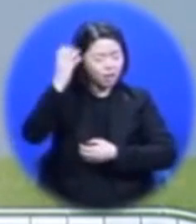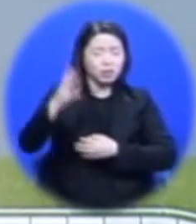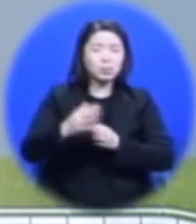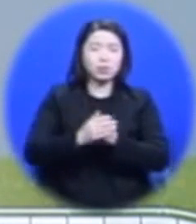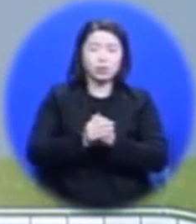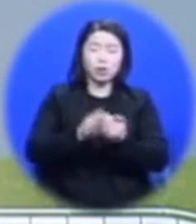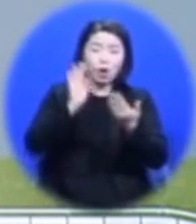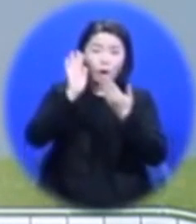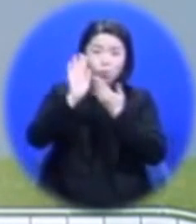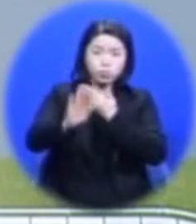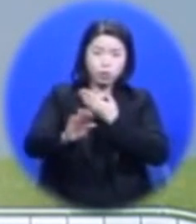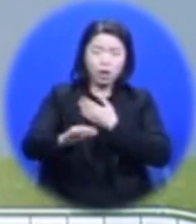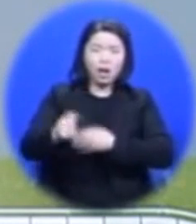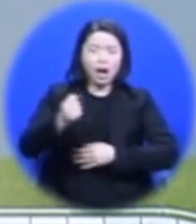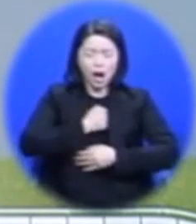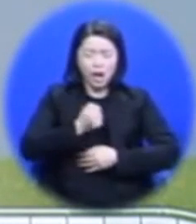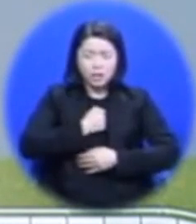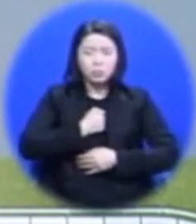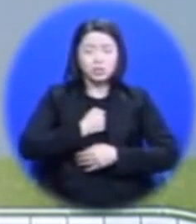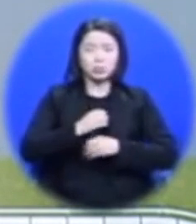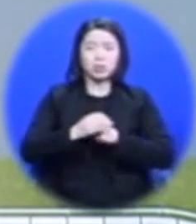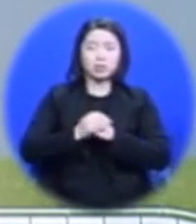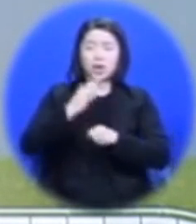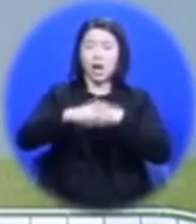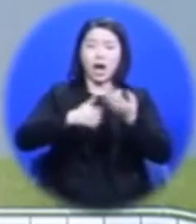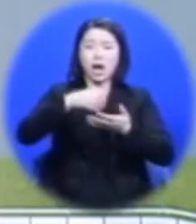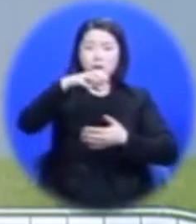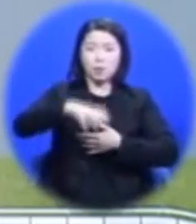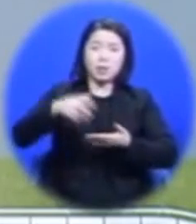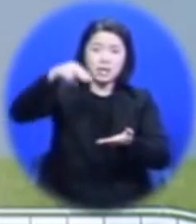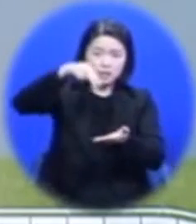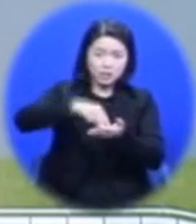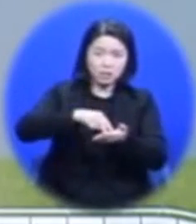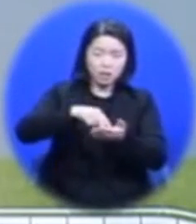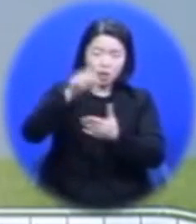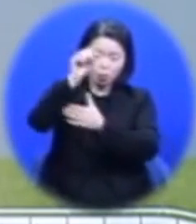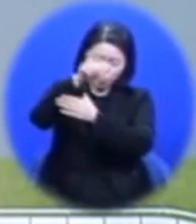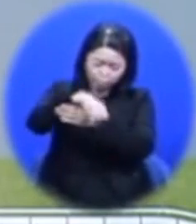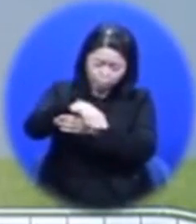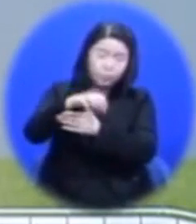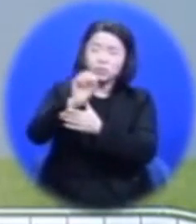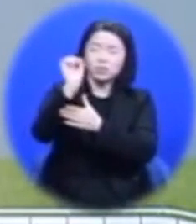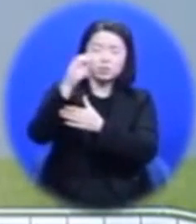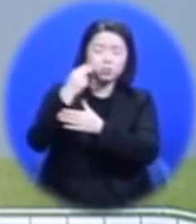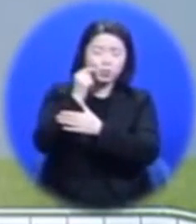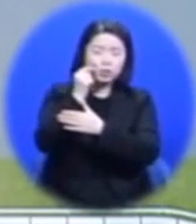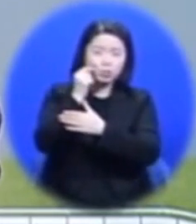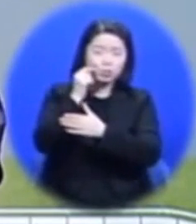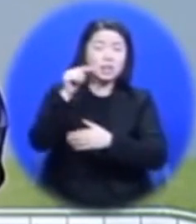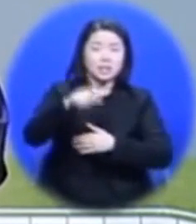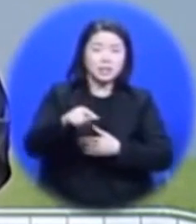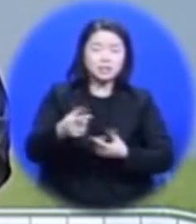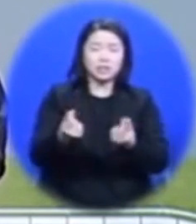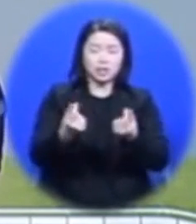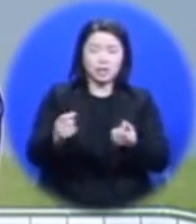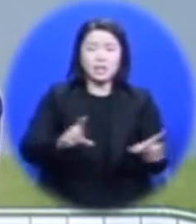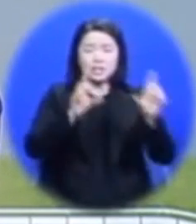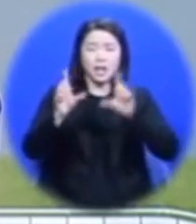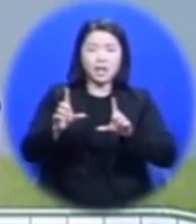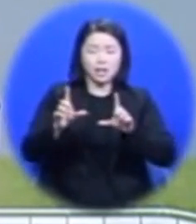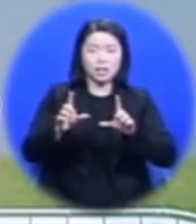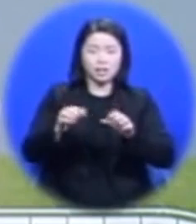나중에 가서는 정말 가슴을 치고 하나님 앞에 섰을 때 고개를 들지 못하고 그렇게 살 일을 뻐저지